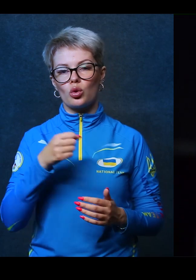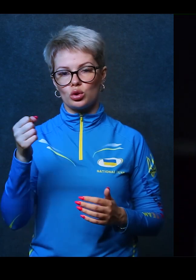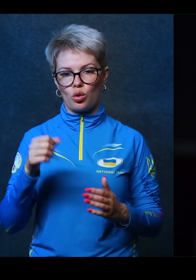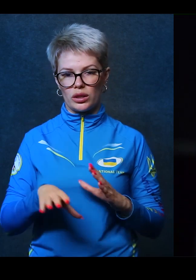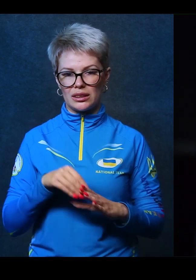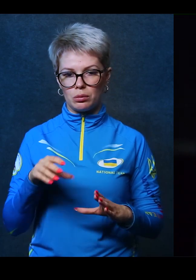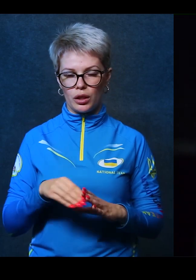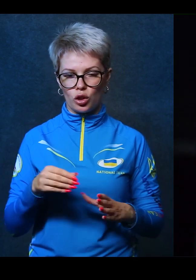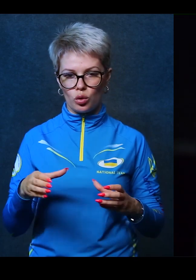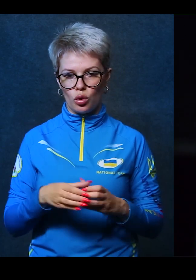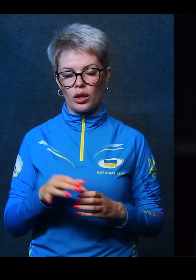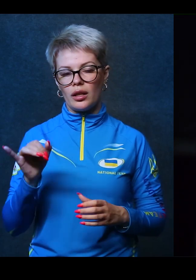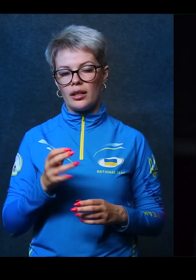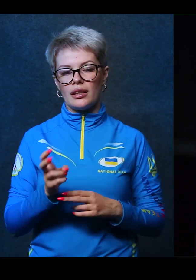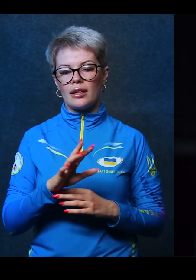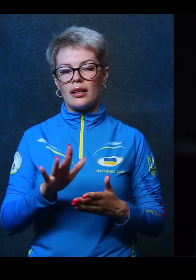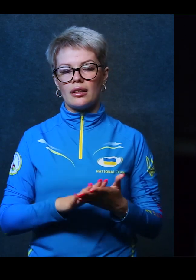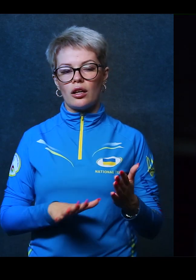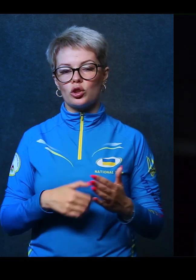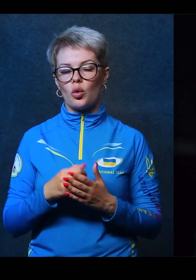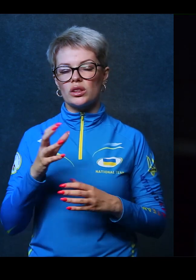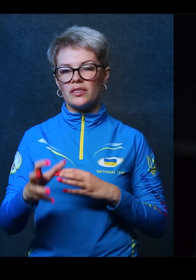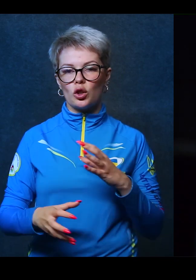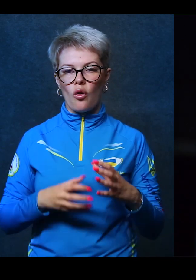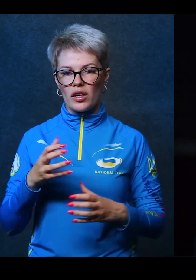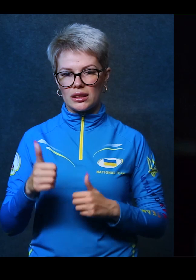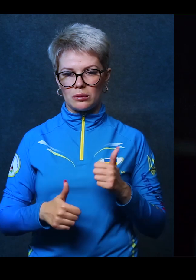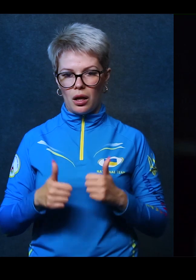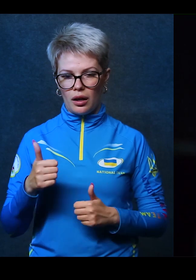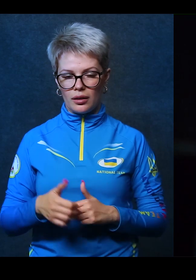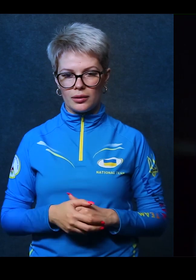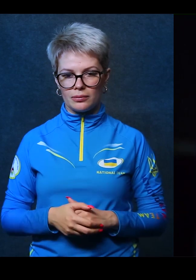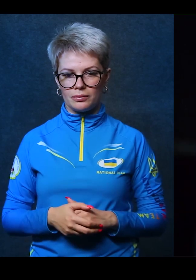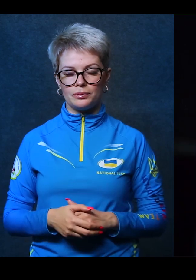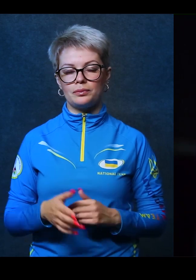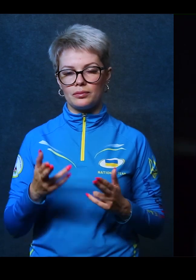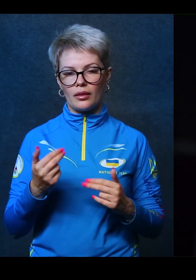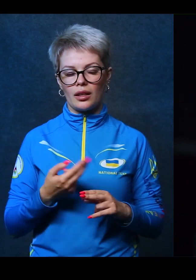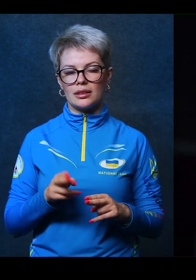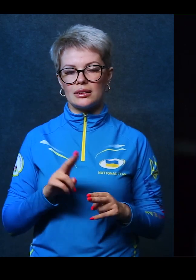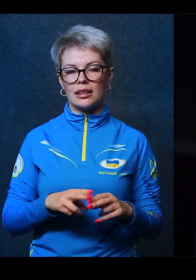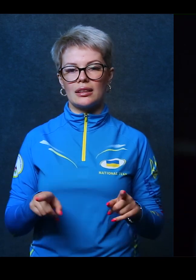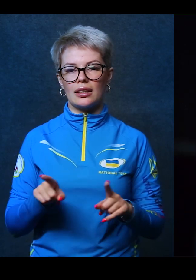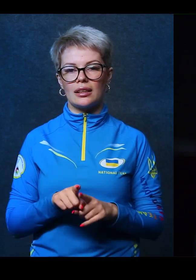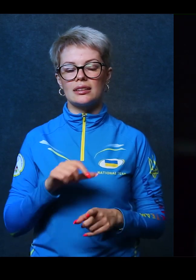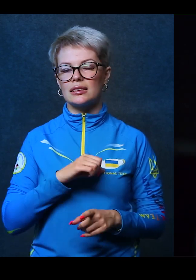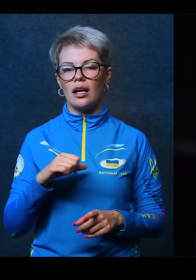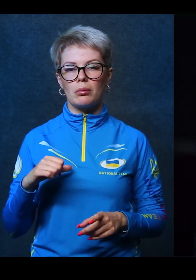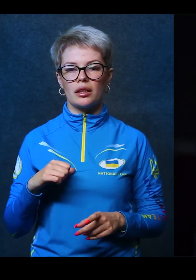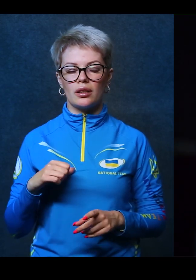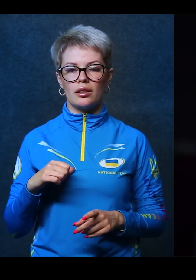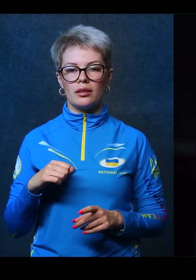збірної, йде далі до світових якихось змагань. Так, це такий самий